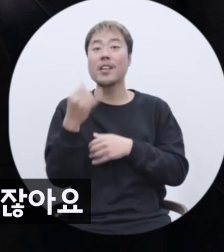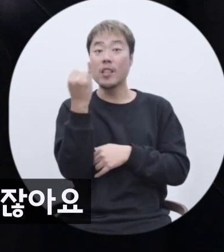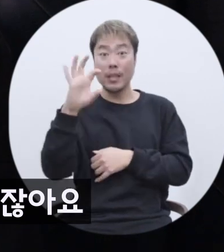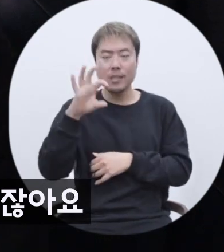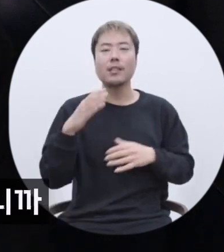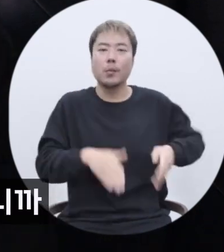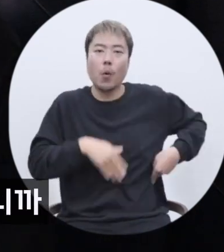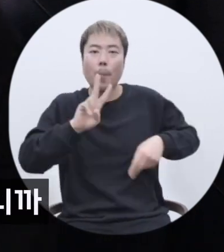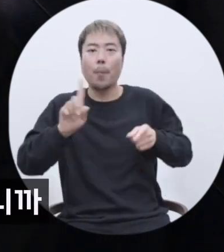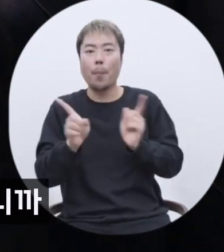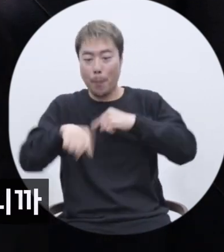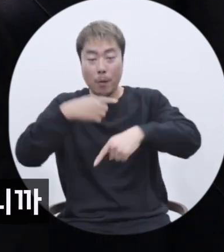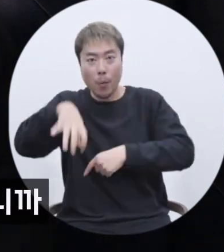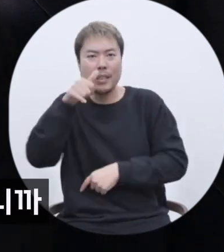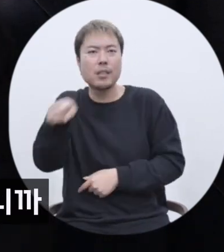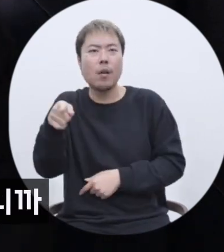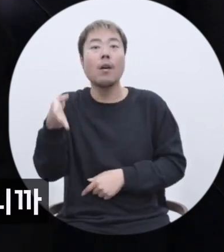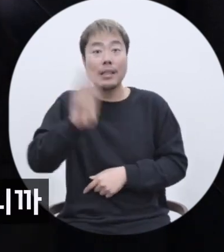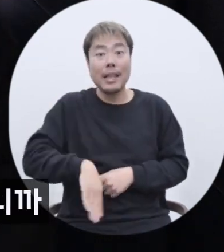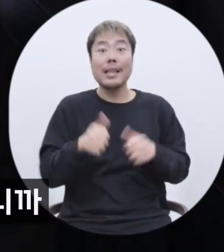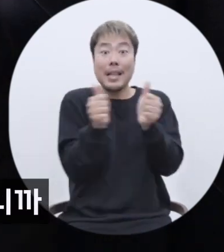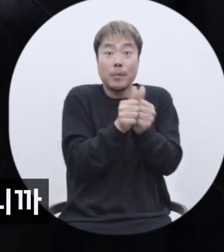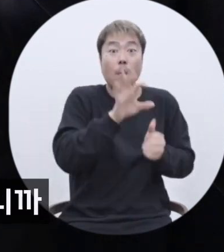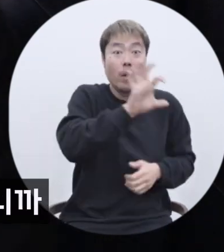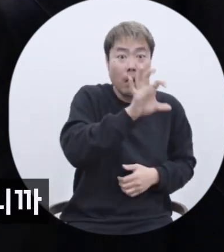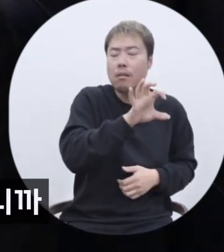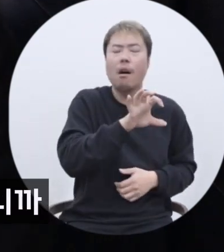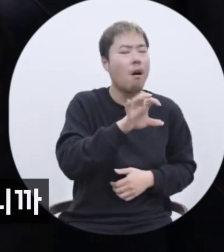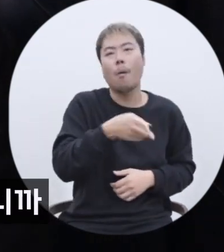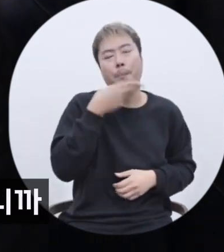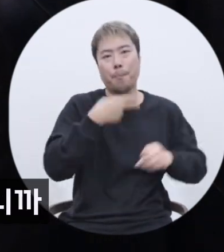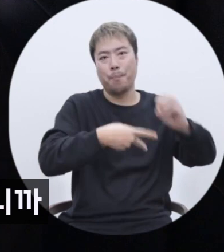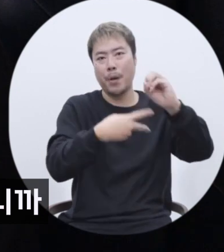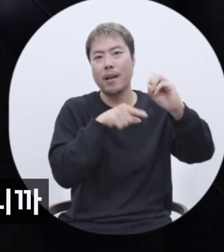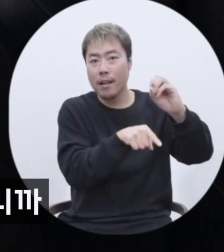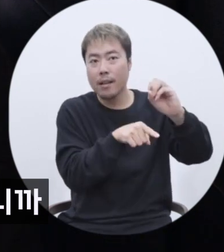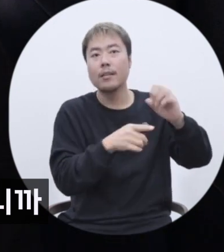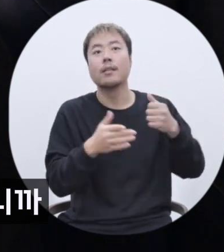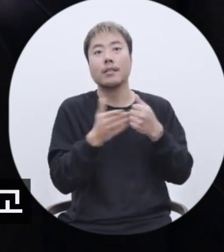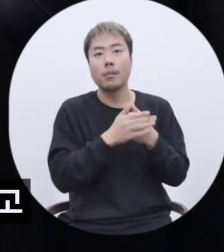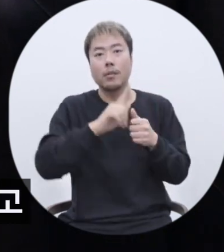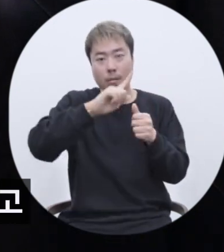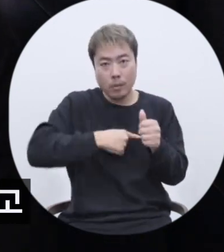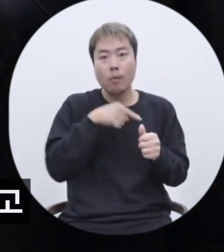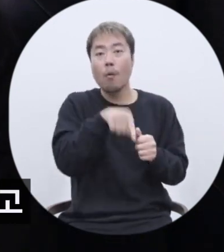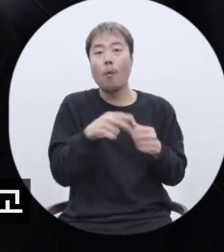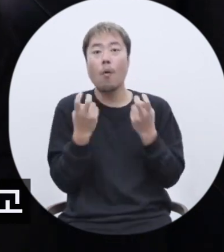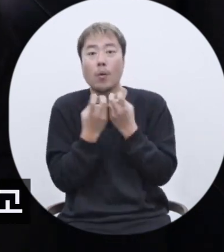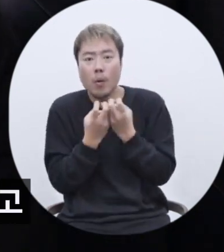있잖아요. 남자분이 데려가기엔 기저귀 가리대가 있는 곳이 남자 화장실엔 전혀 없으니까 그분은